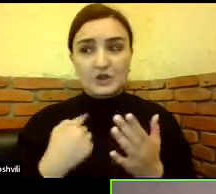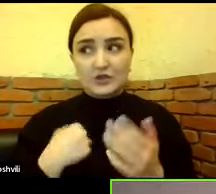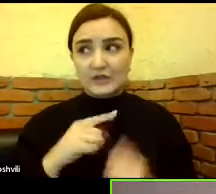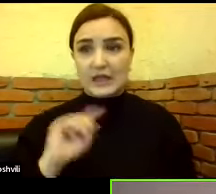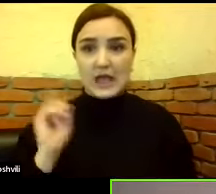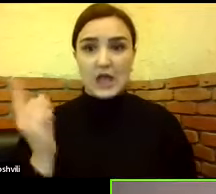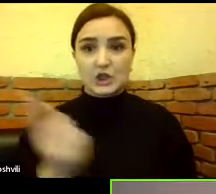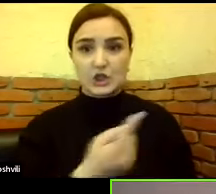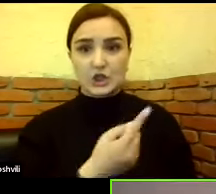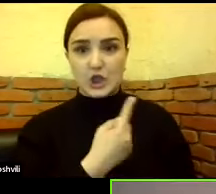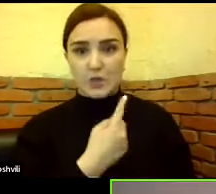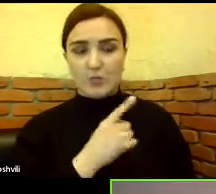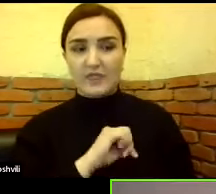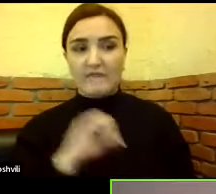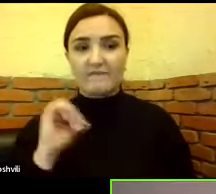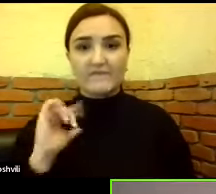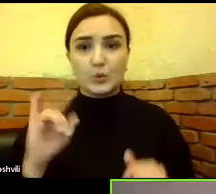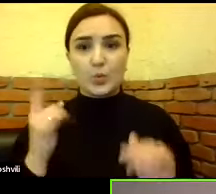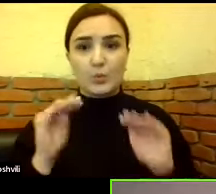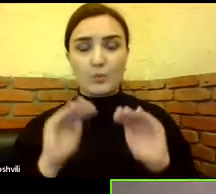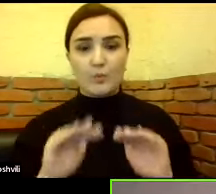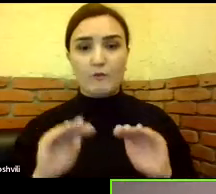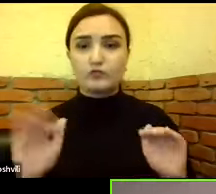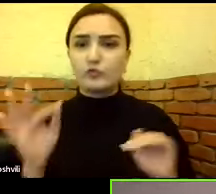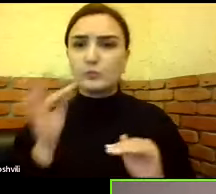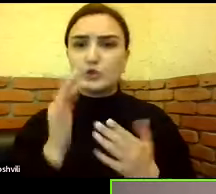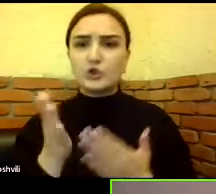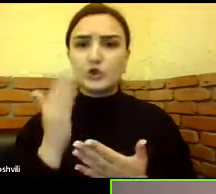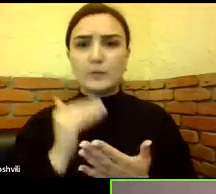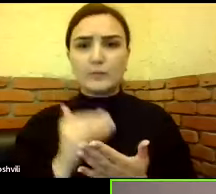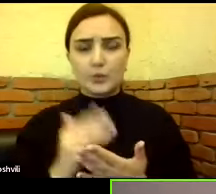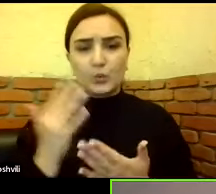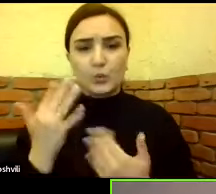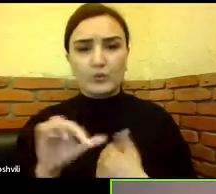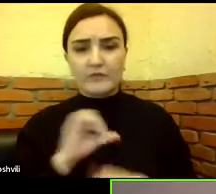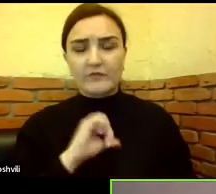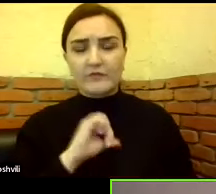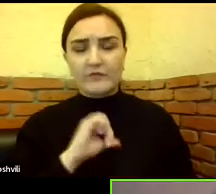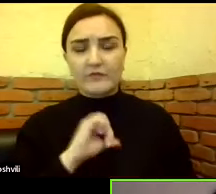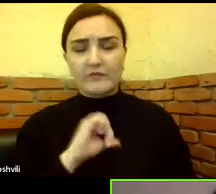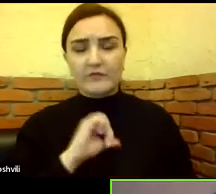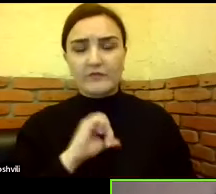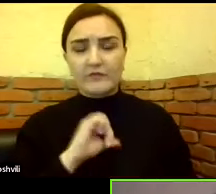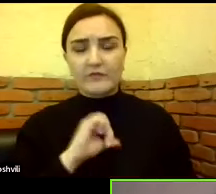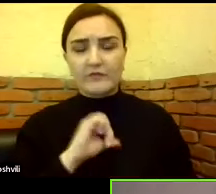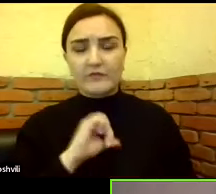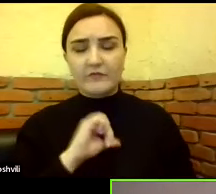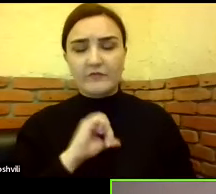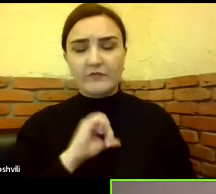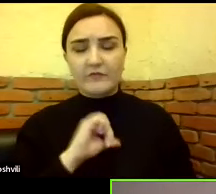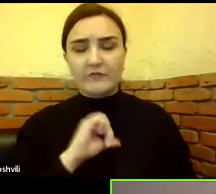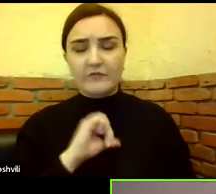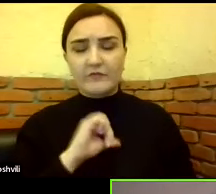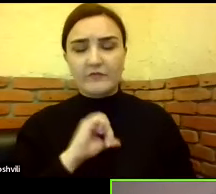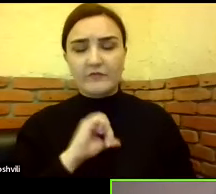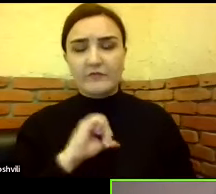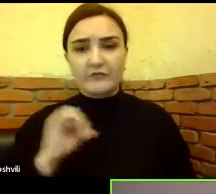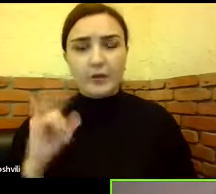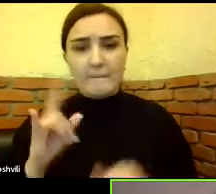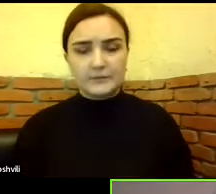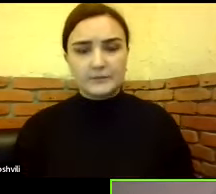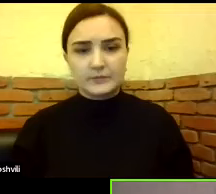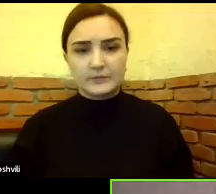თვითონ ბავშვები მერე უკვე თუ ბავშვობიდან მიაჩვევ მსგავს აზროვნებას,